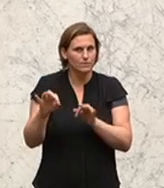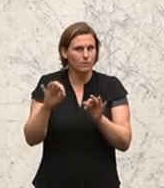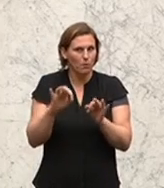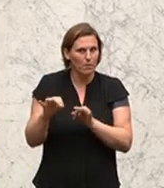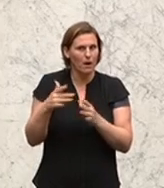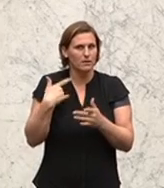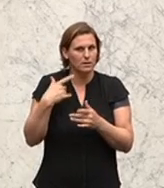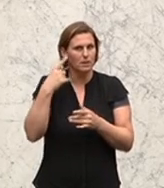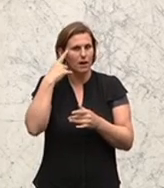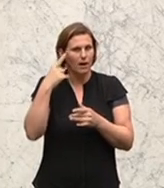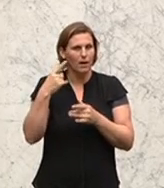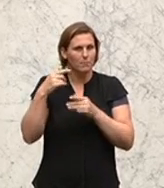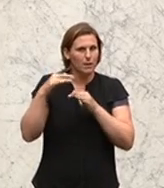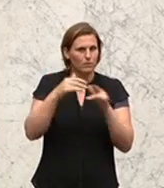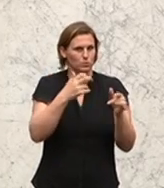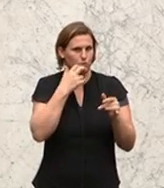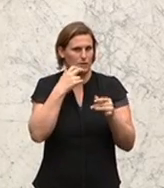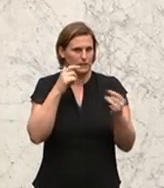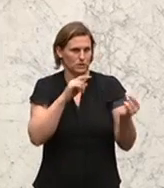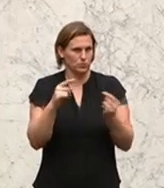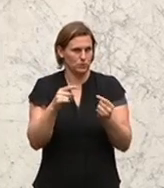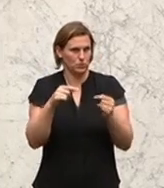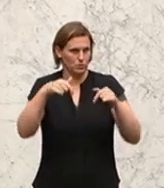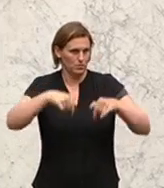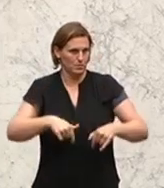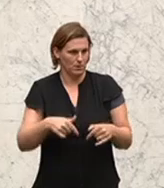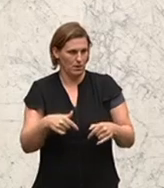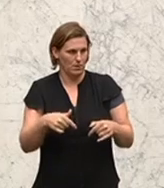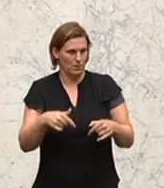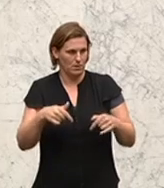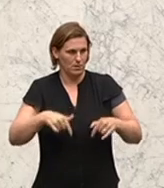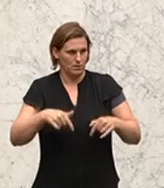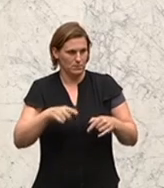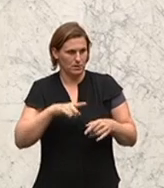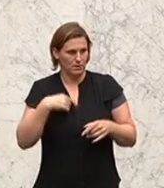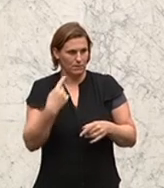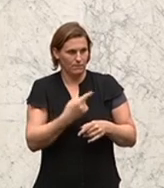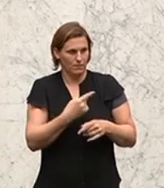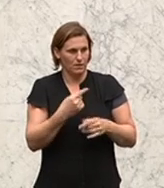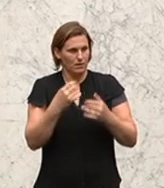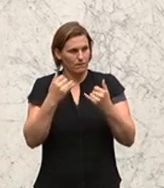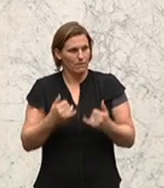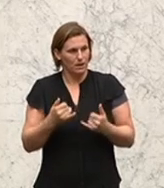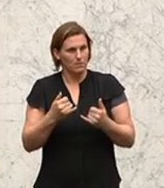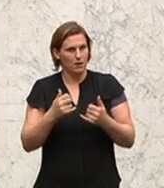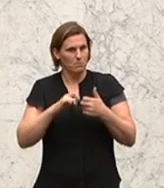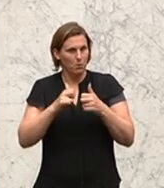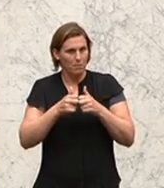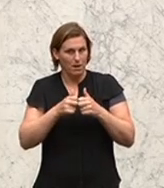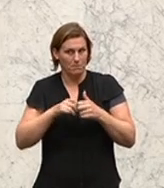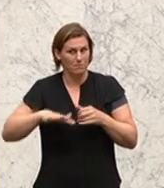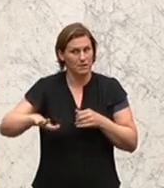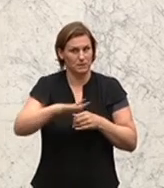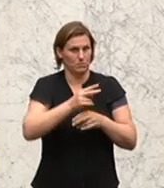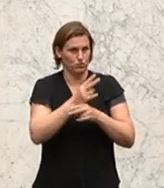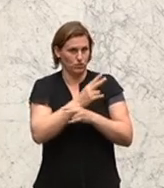ja. Aber trotzdem glaube ich, dass wir es hier zumindest, weil es um eine gesamtstaatliche Problematik geht, das sage ich